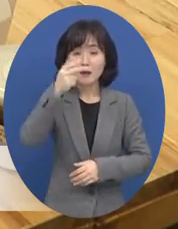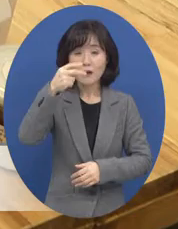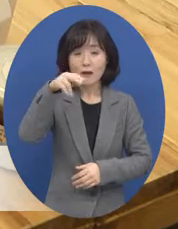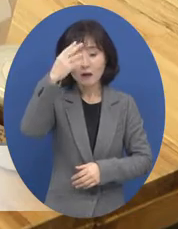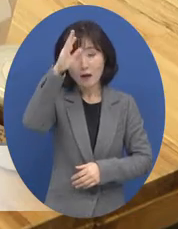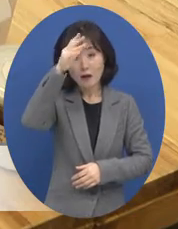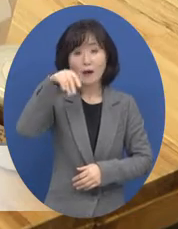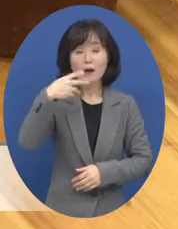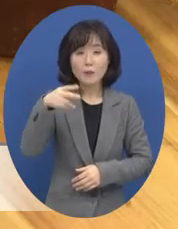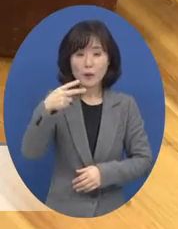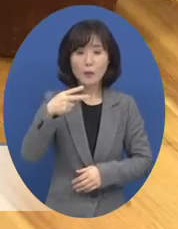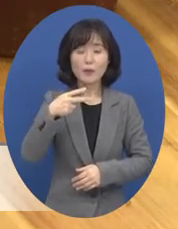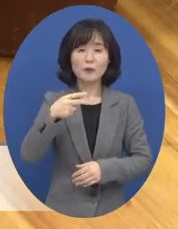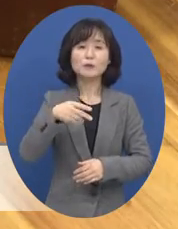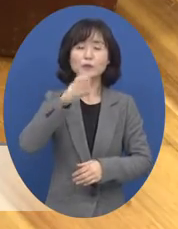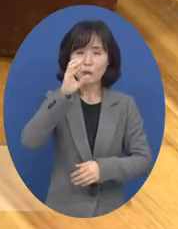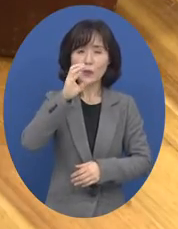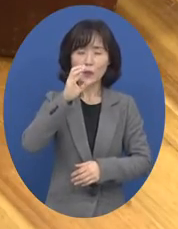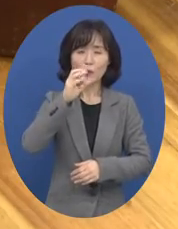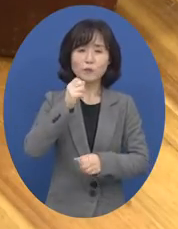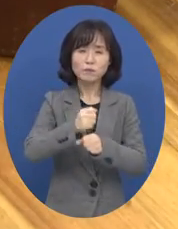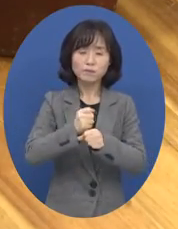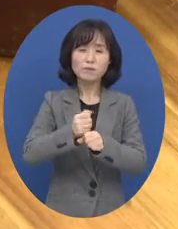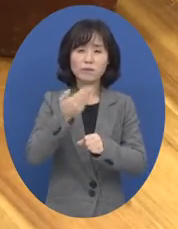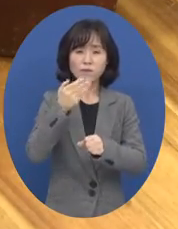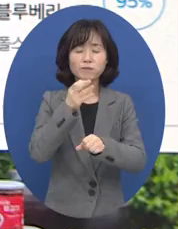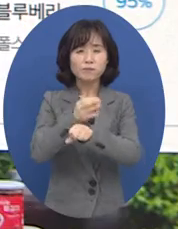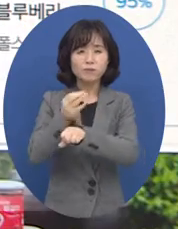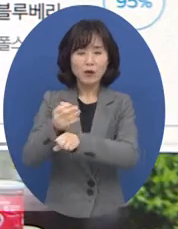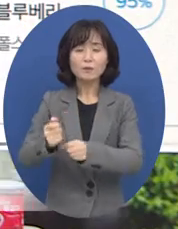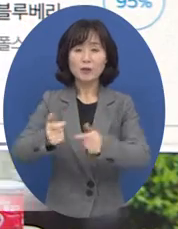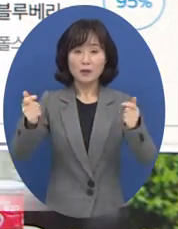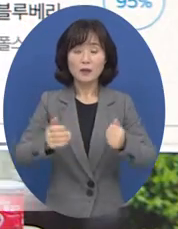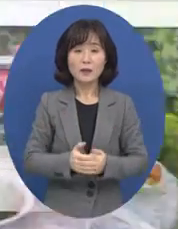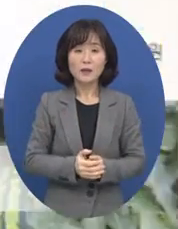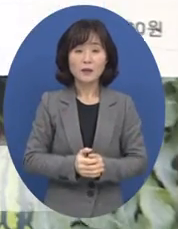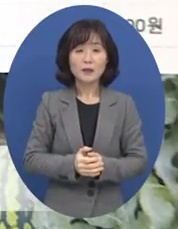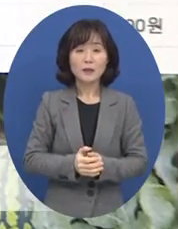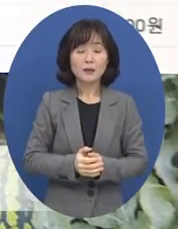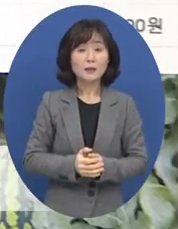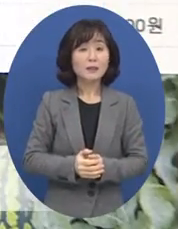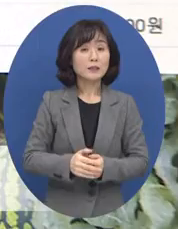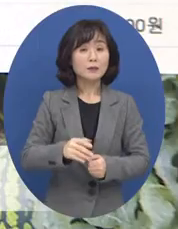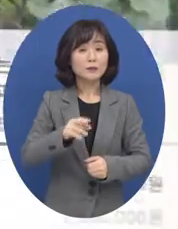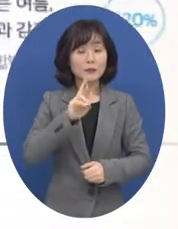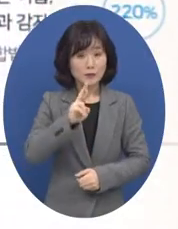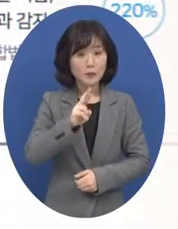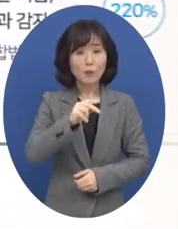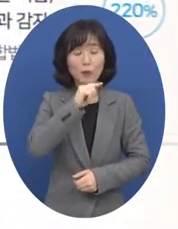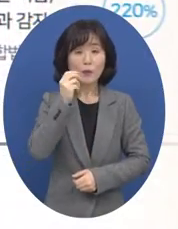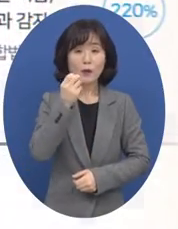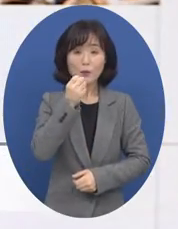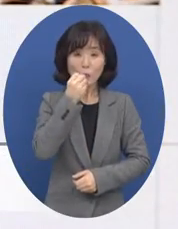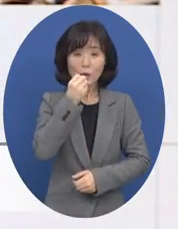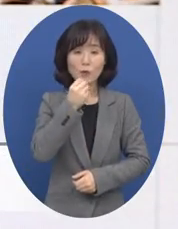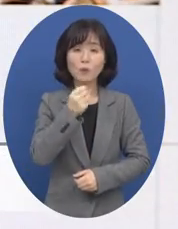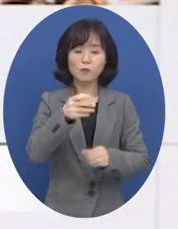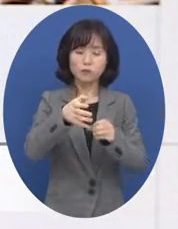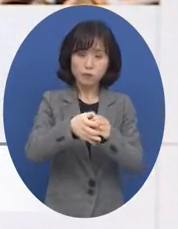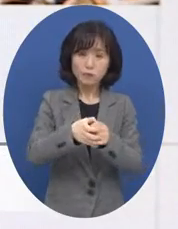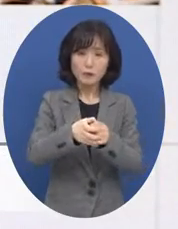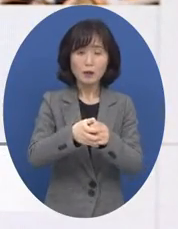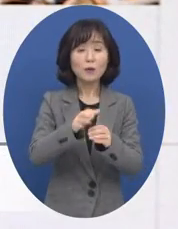가공식품 수요가 늘었습니다. 또 판지, 합판 등 임산물도 수출 호조세를 보이고 인삼과 토마토, 복숭아 등의